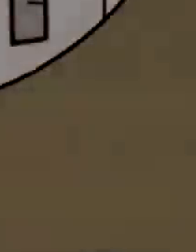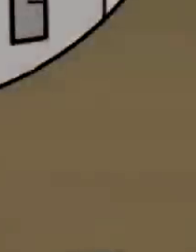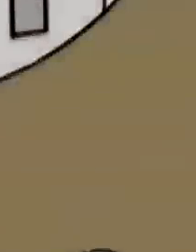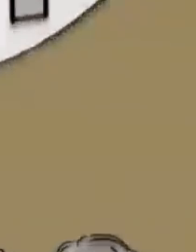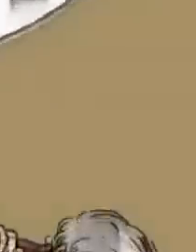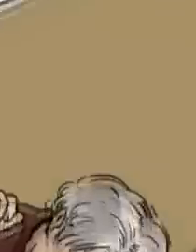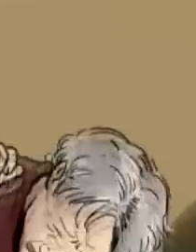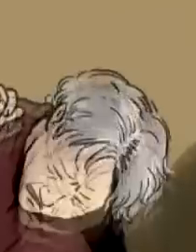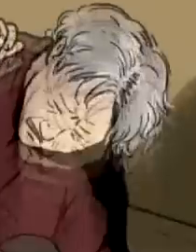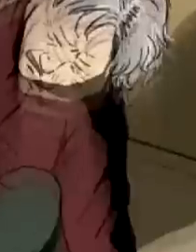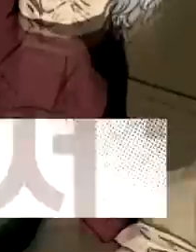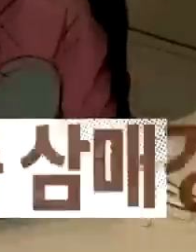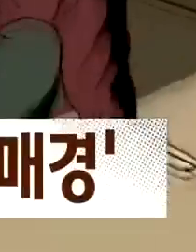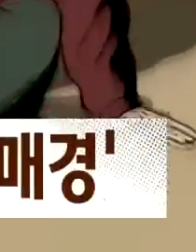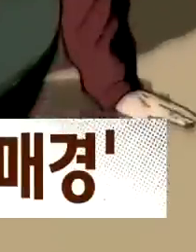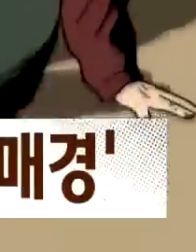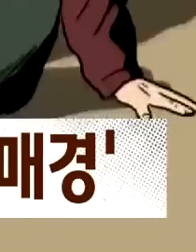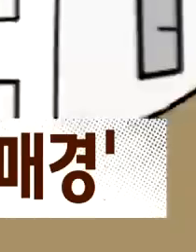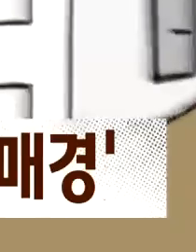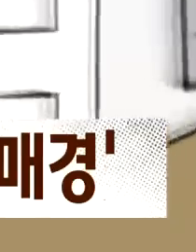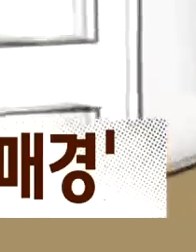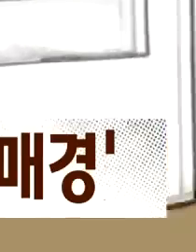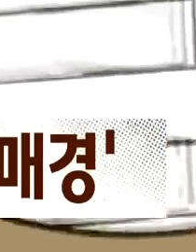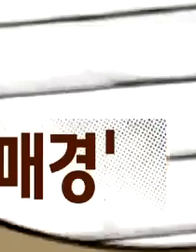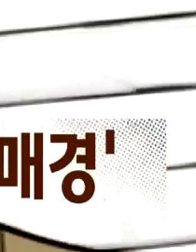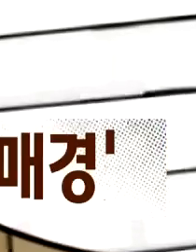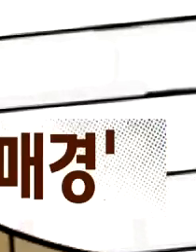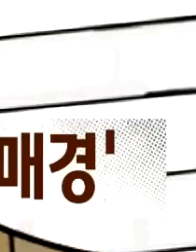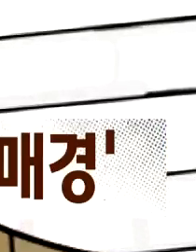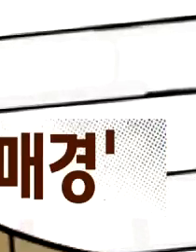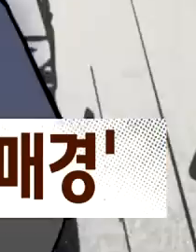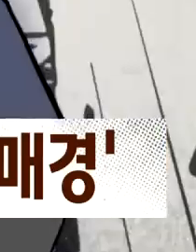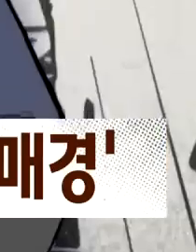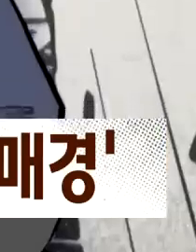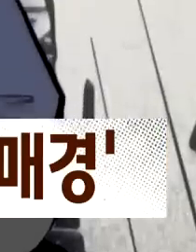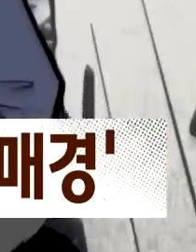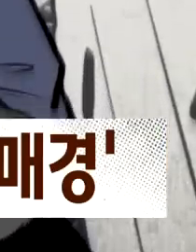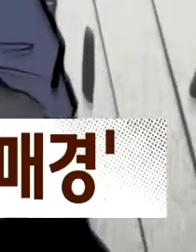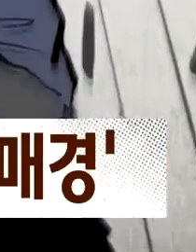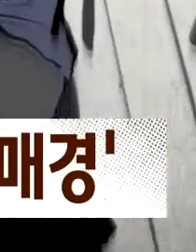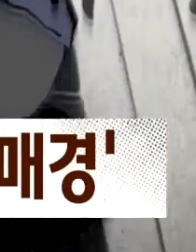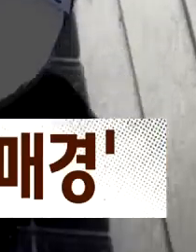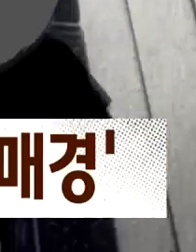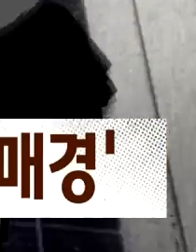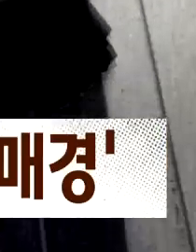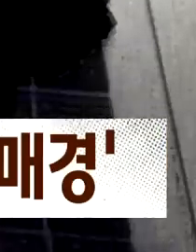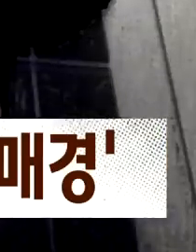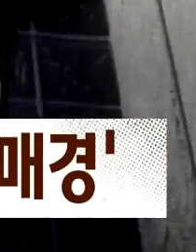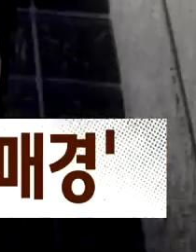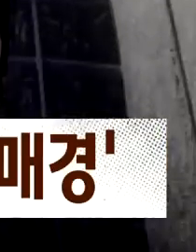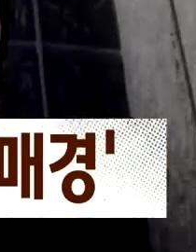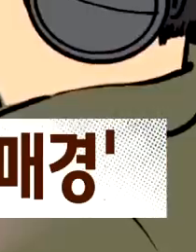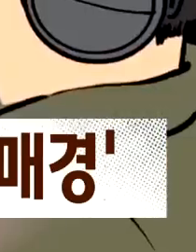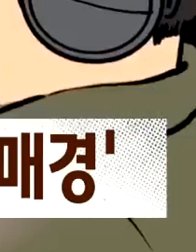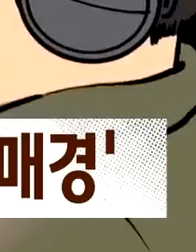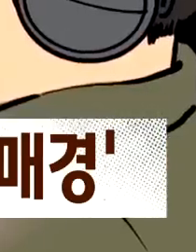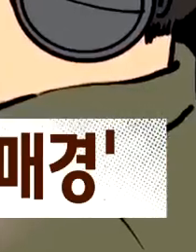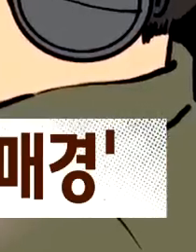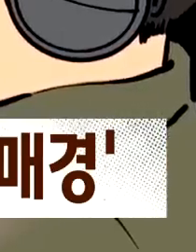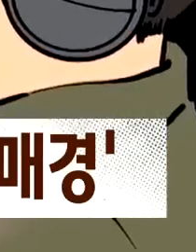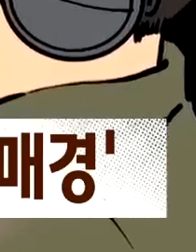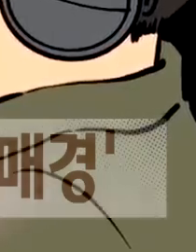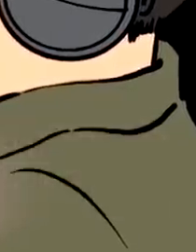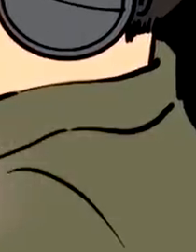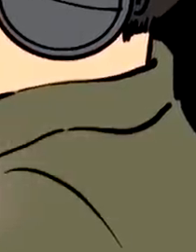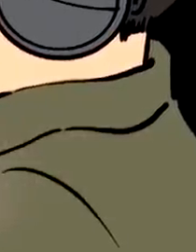지난달 전북 전주시의 자택에서 80대 어머니를 살해한 50대 남성이 재판에 넘겨졌습니다. 남성은 어머니를 살해한 후 기이한